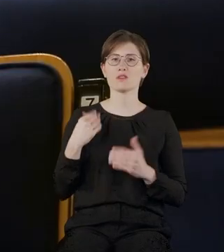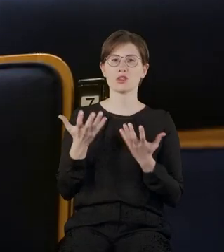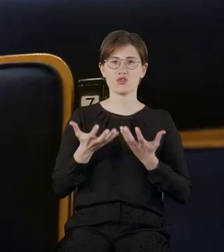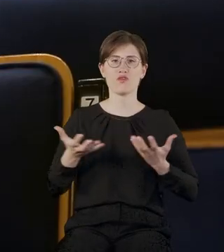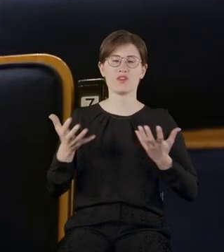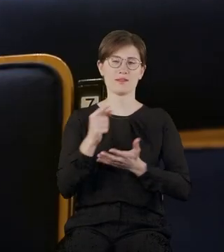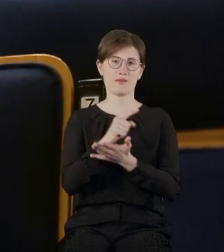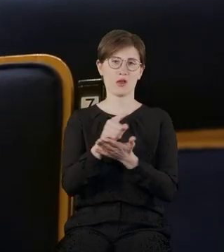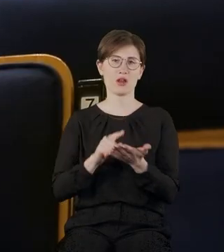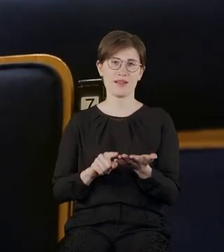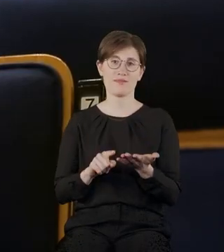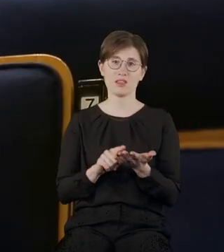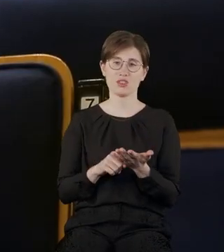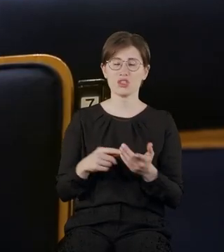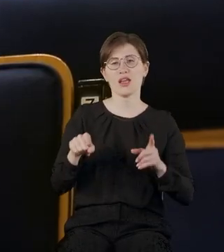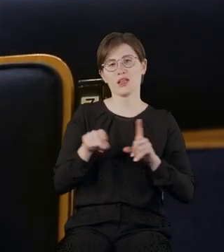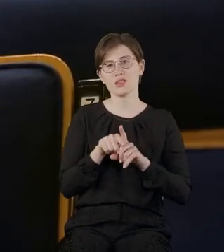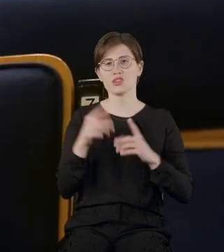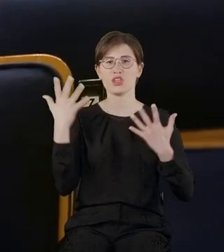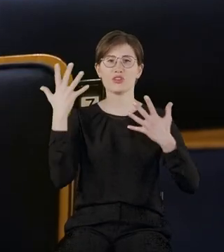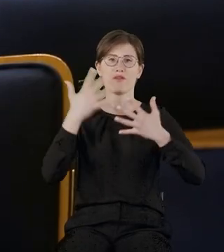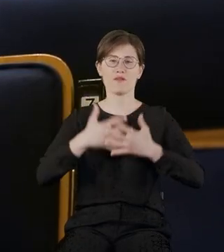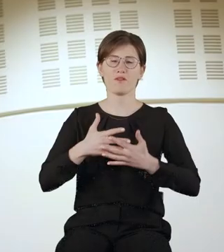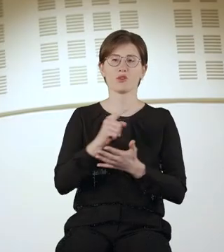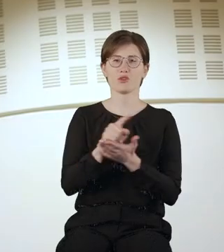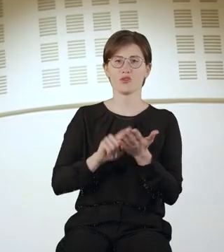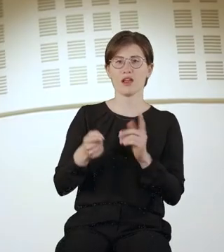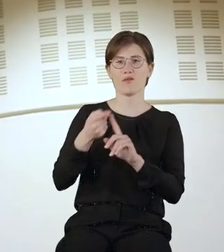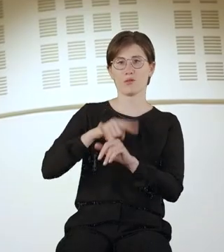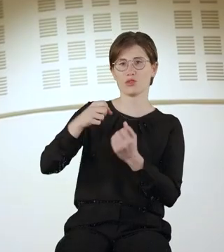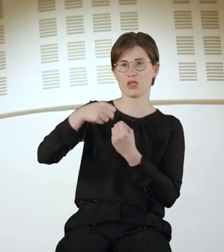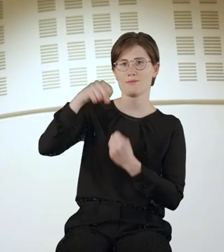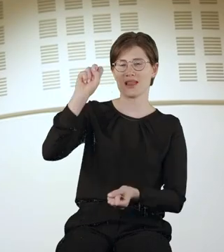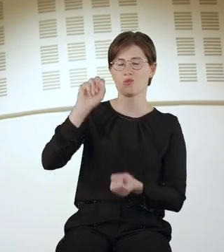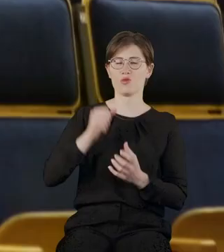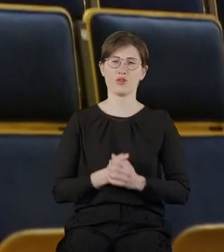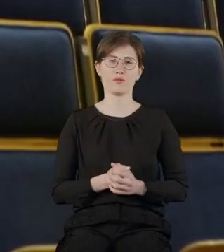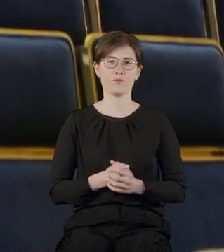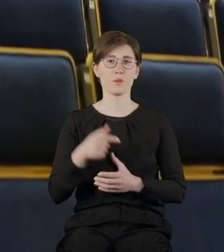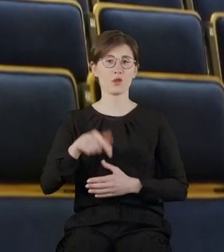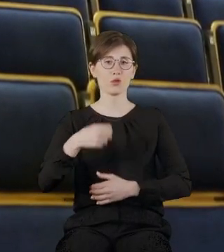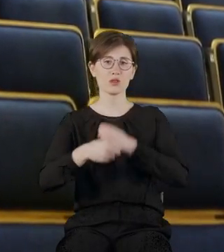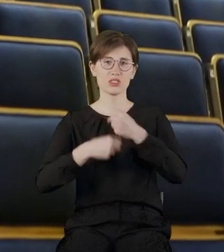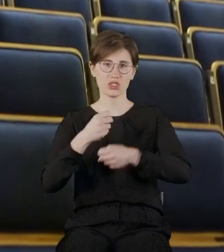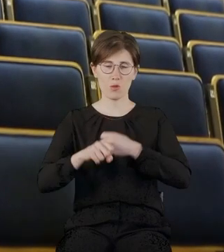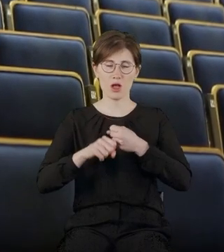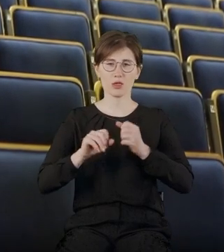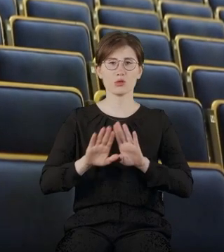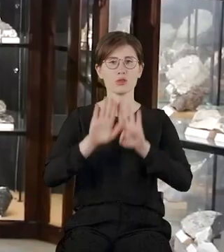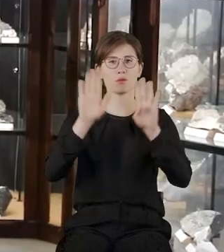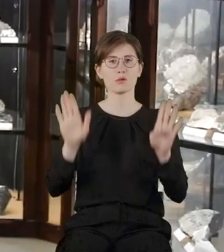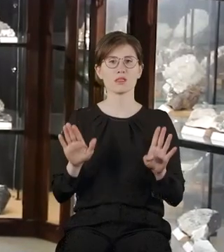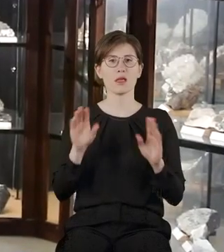Towarzystwa Geograficznego, czy wieczór z geografią przed maturą. Działalność prowadzi tu także Muzeum Nauk o